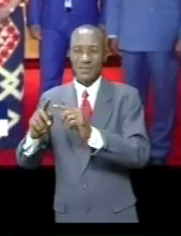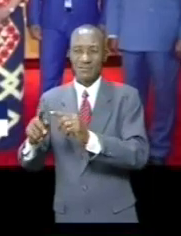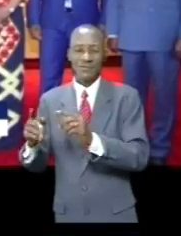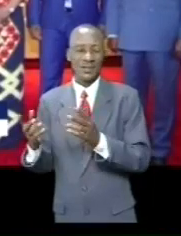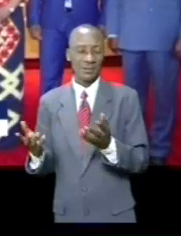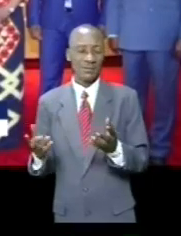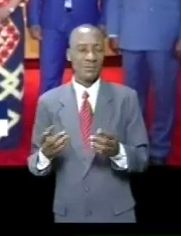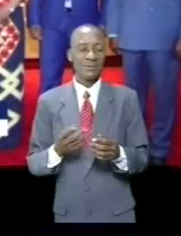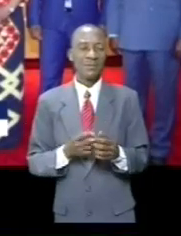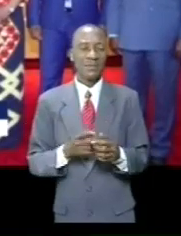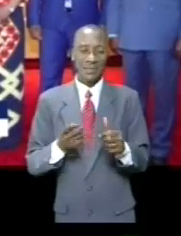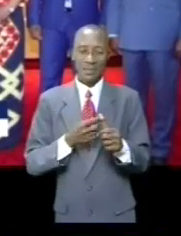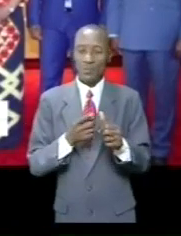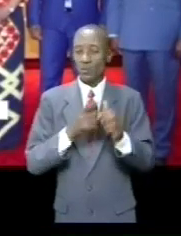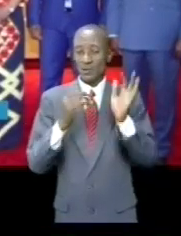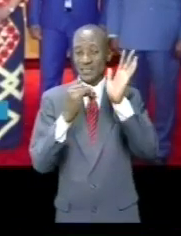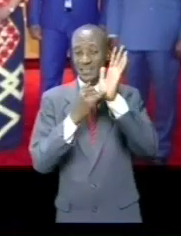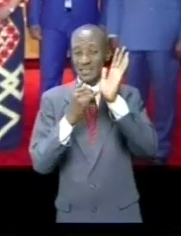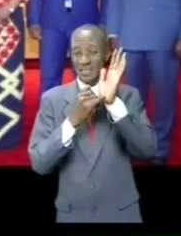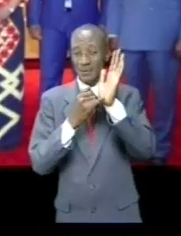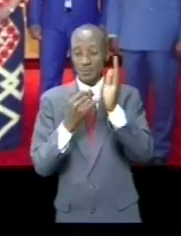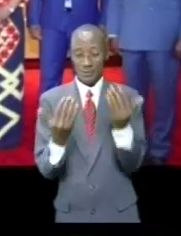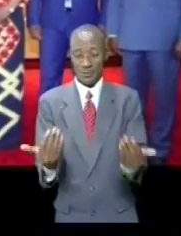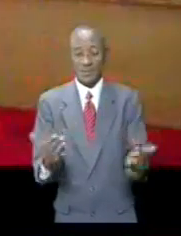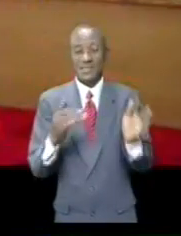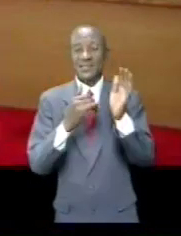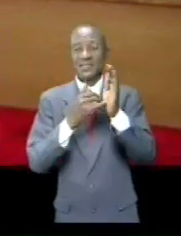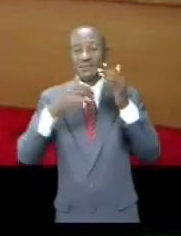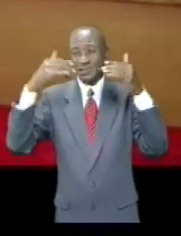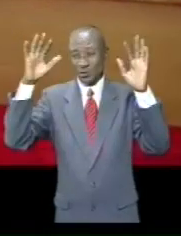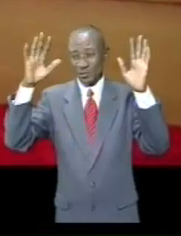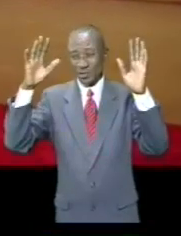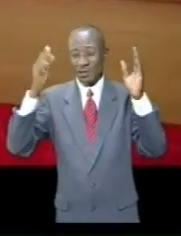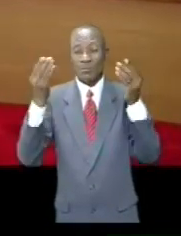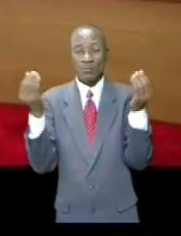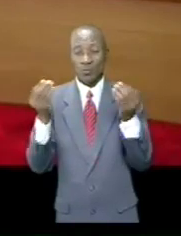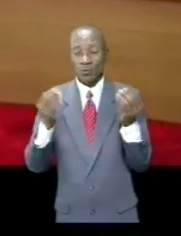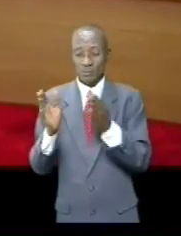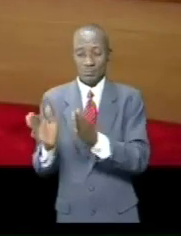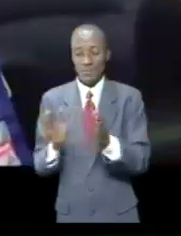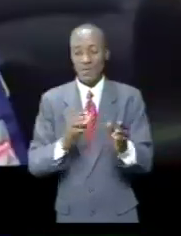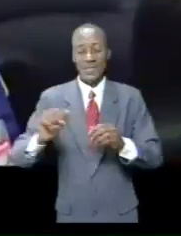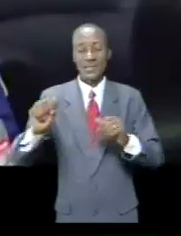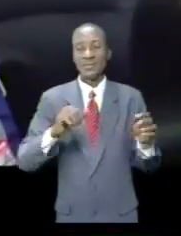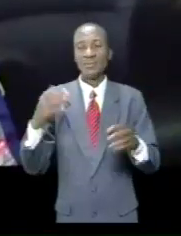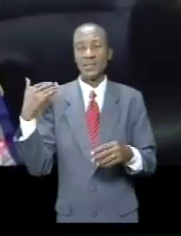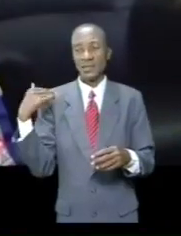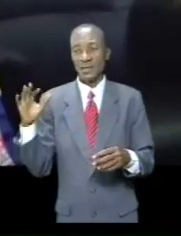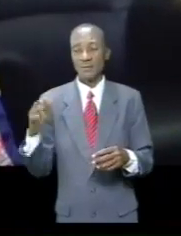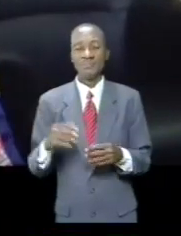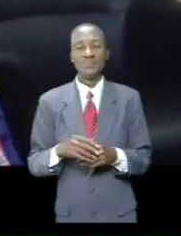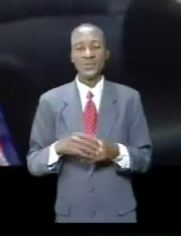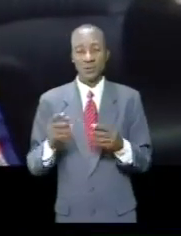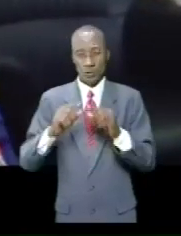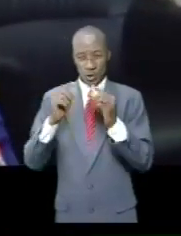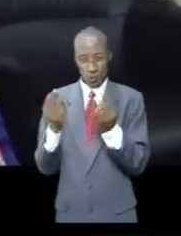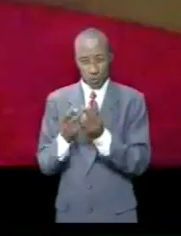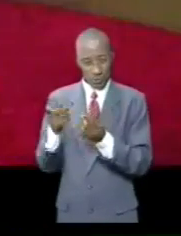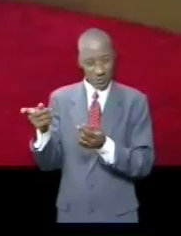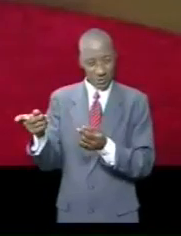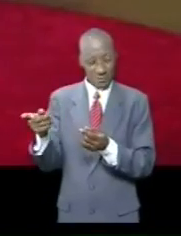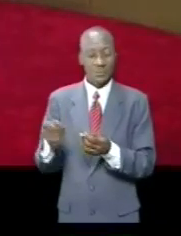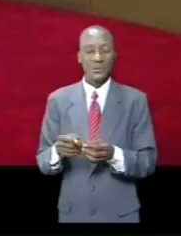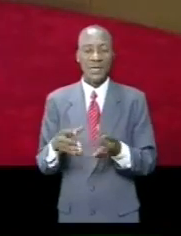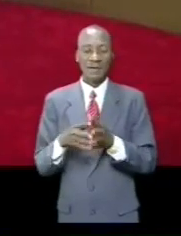enseignements et selon les différentes localisations. La réunion du comité multisectoriel de riposte a réuni autour du chef